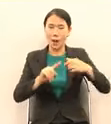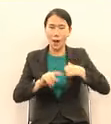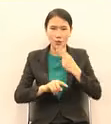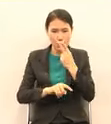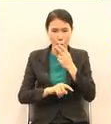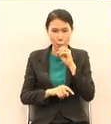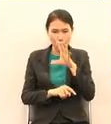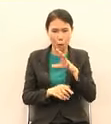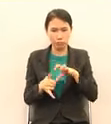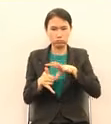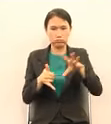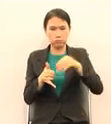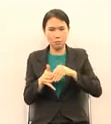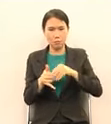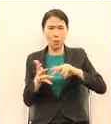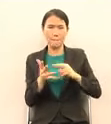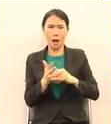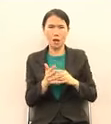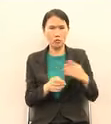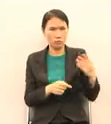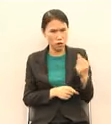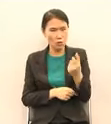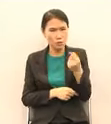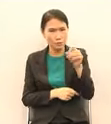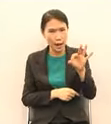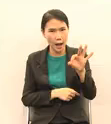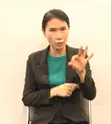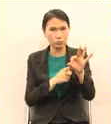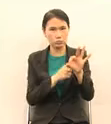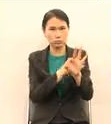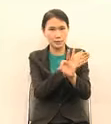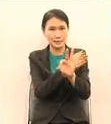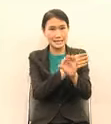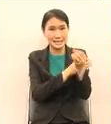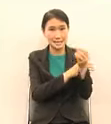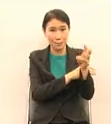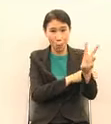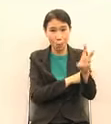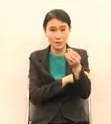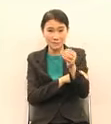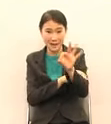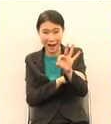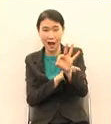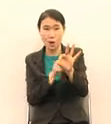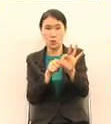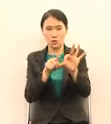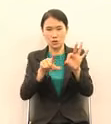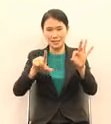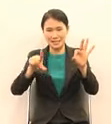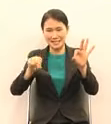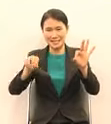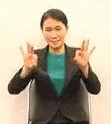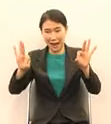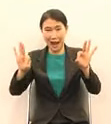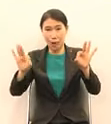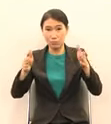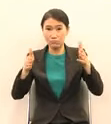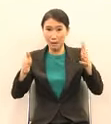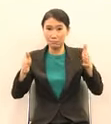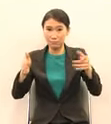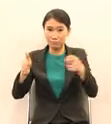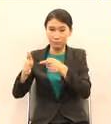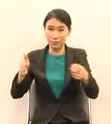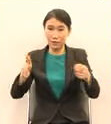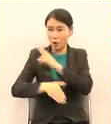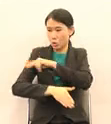เฟิร์มวันที่19ก็ไม่ช้านะครับแต่ว่าระยะที่เขาอยู่โรงพยาบาล19ถึง29เนี่ยนะ